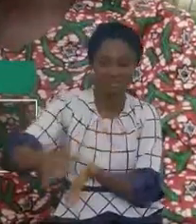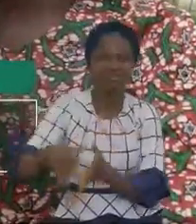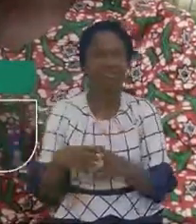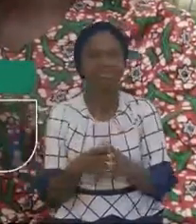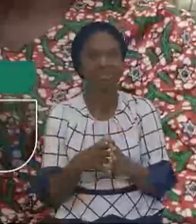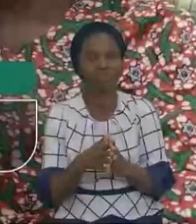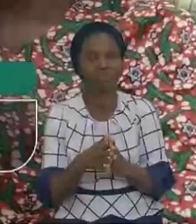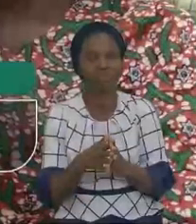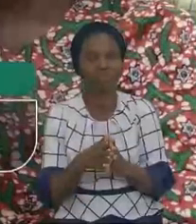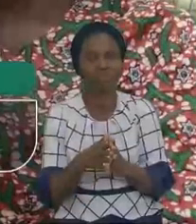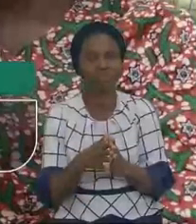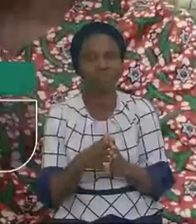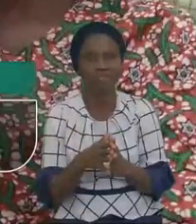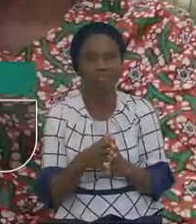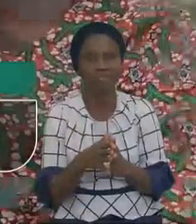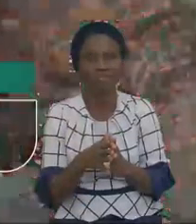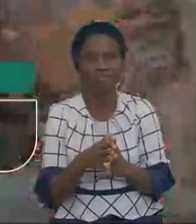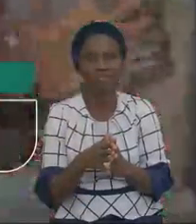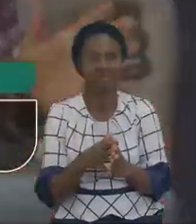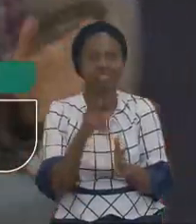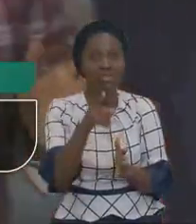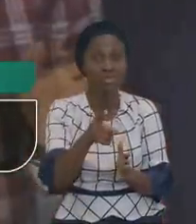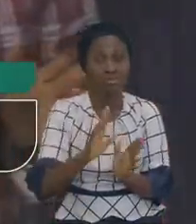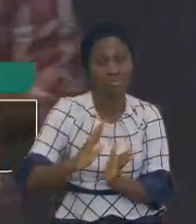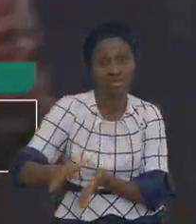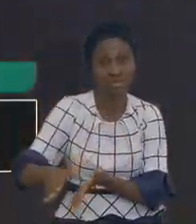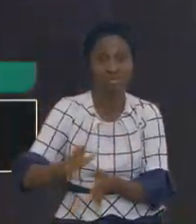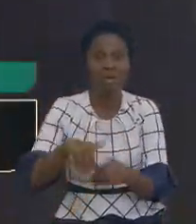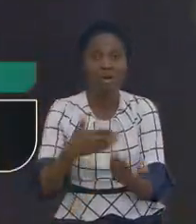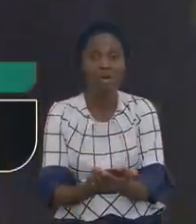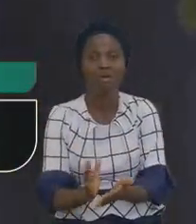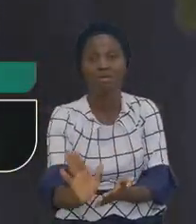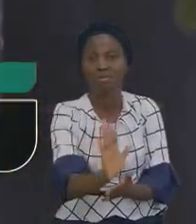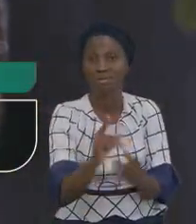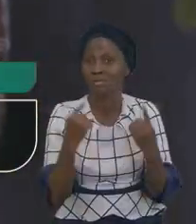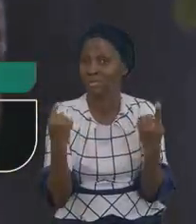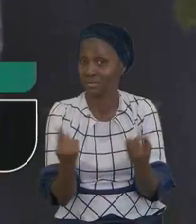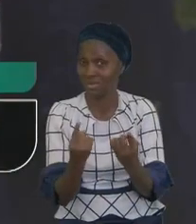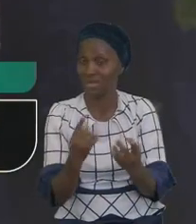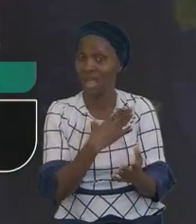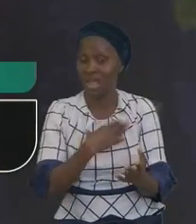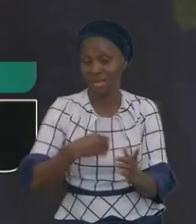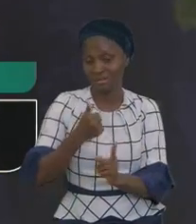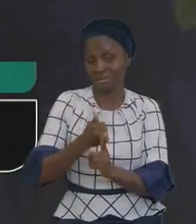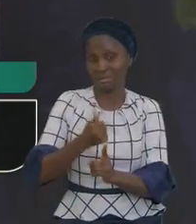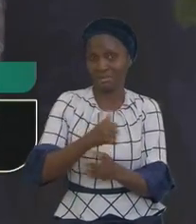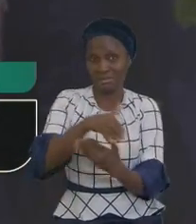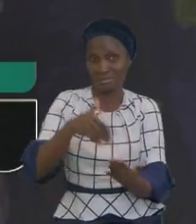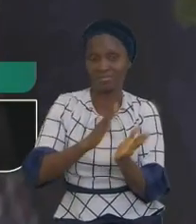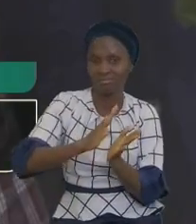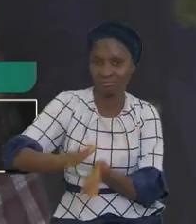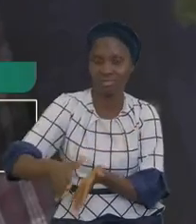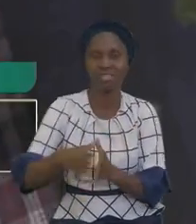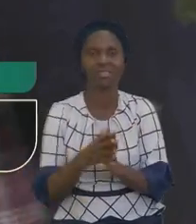Tu dois laisser tous tes péchés et ton égocentrisme derrière.